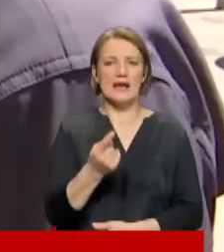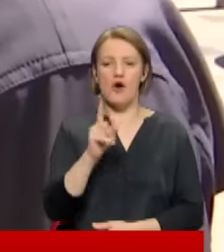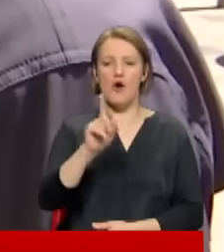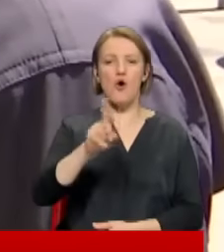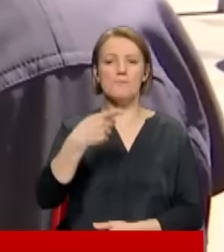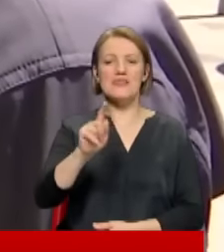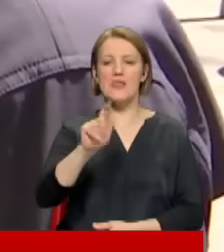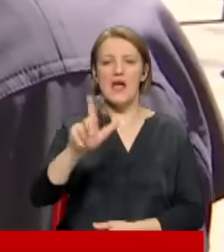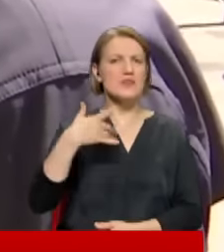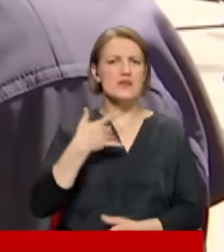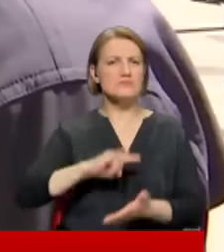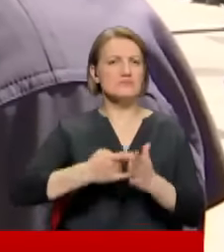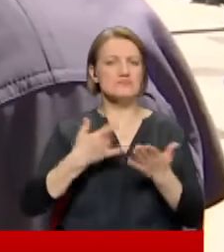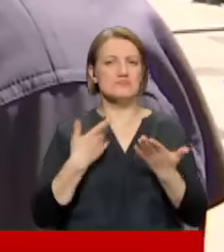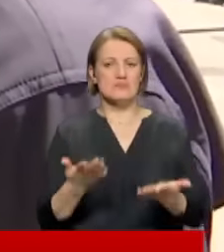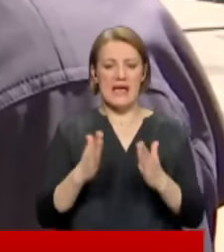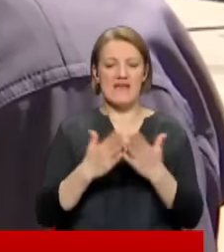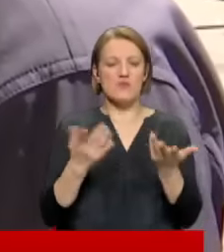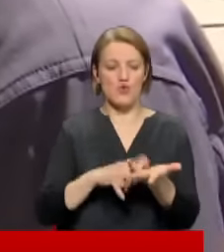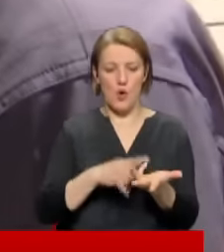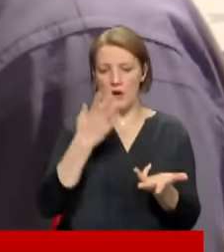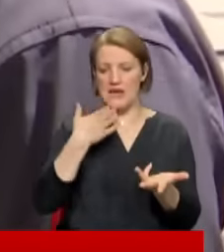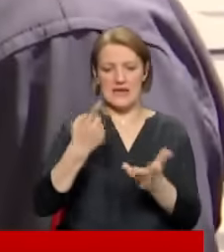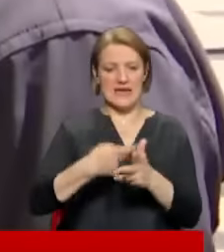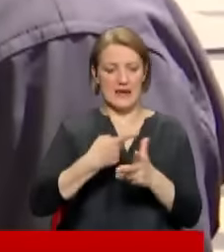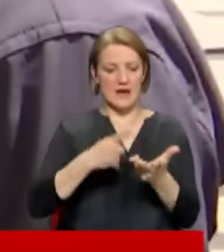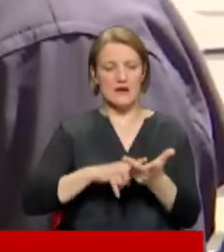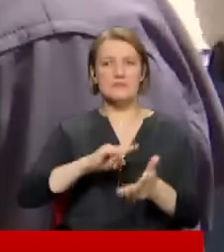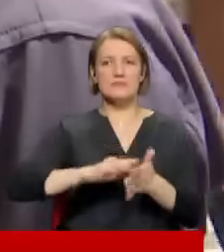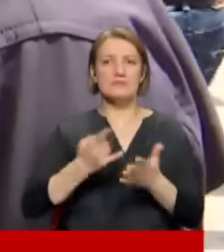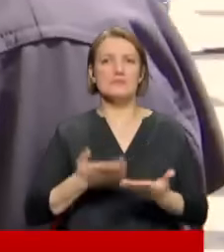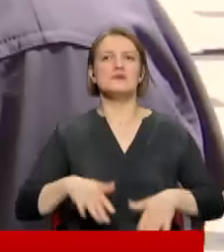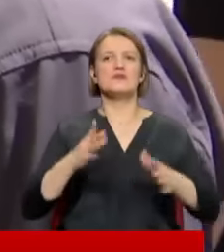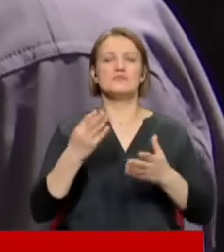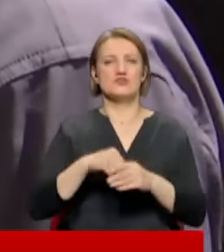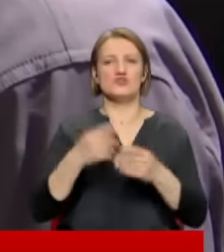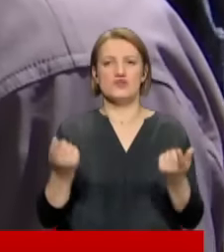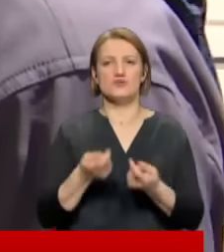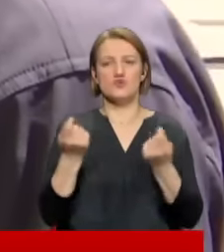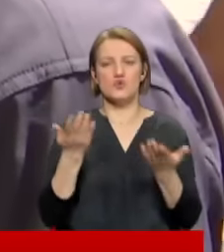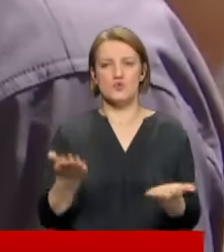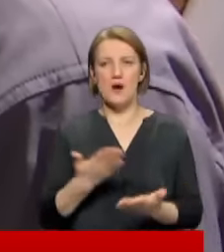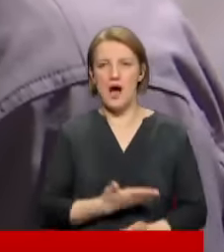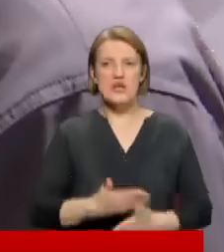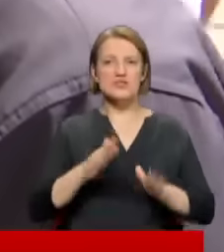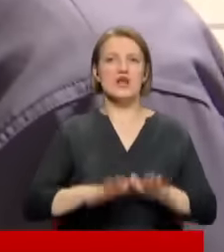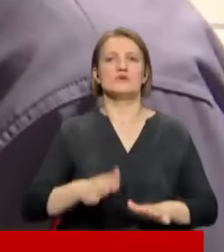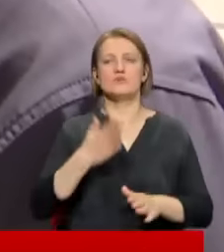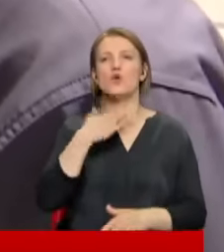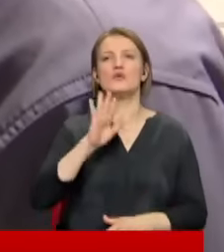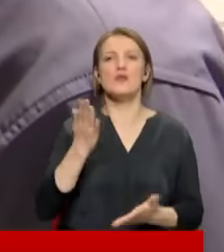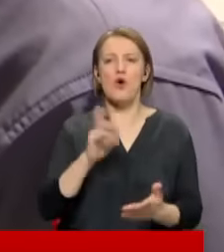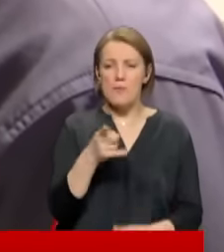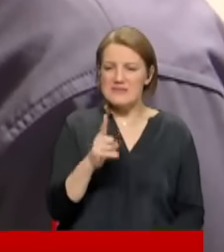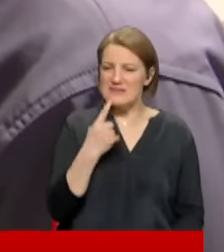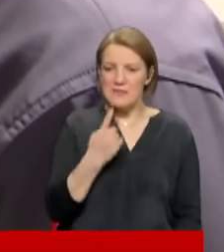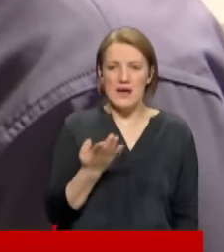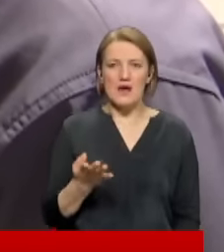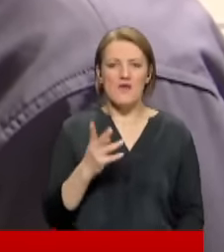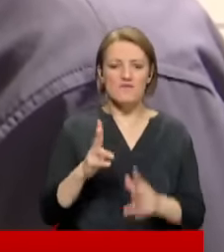TL ile nasıl geçineceğim? Evim yok, kiradayım. Geçinemediğim için çalışıyorum. Aç kalırım yoksa. Nedir 10 bin lira